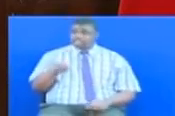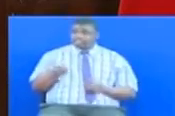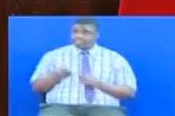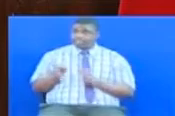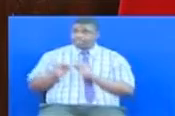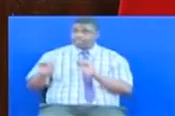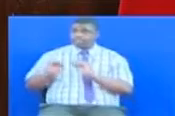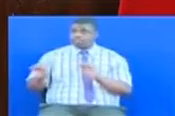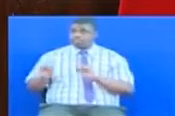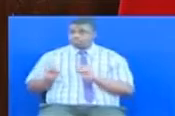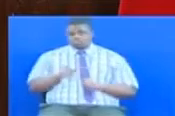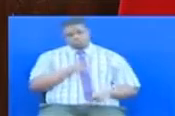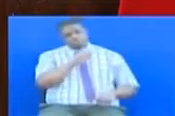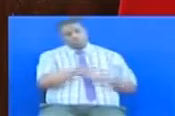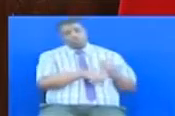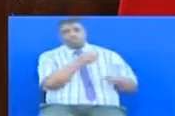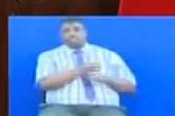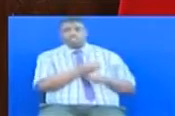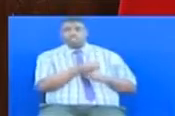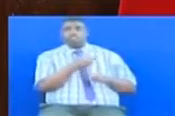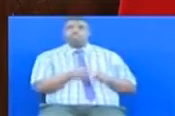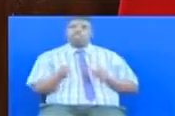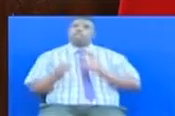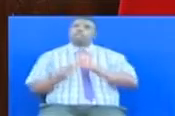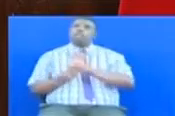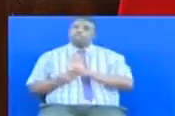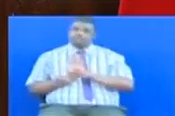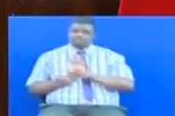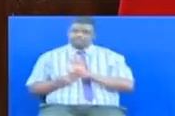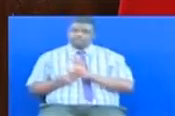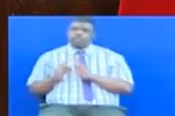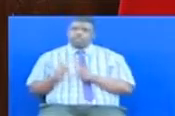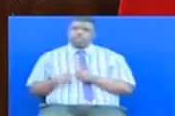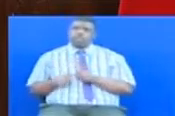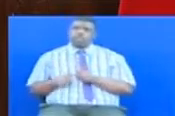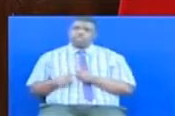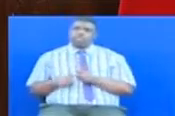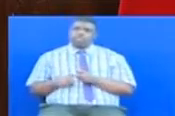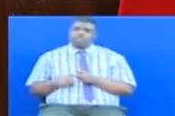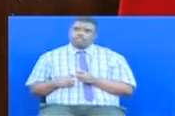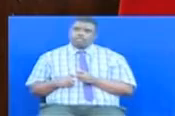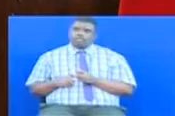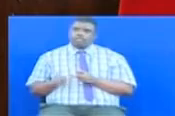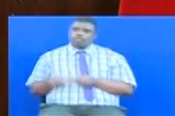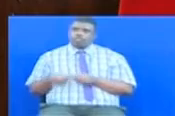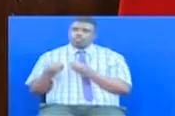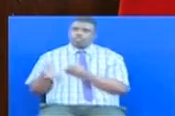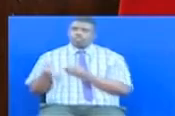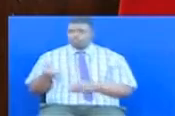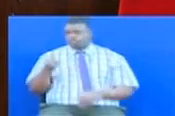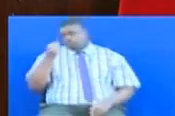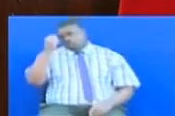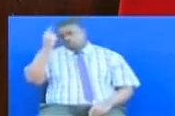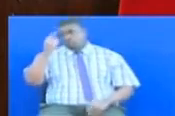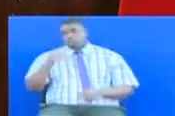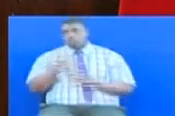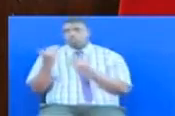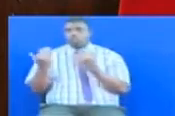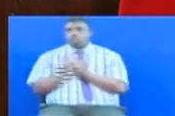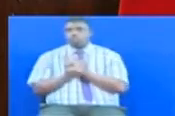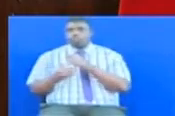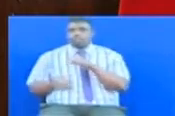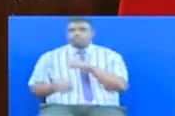mafunzo kwa watumishi zaidi ya 800 kwa ajili ya kuweza kupewa weledi katika namna ya kujikinga